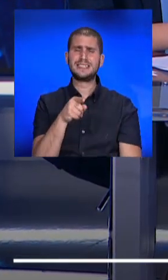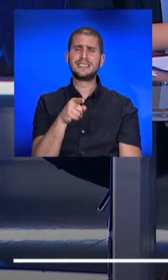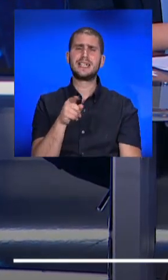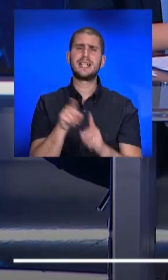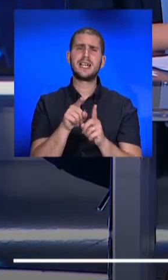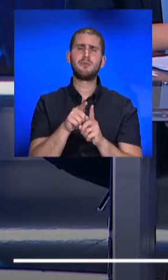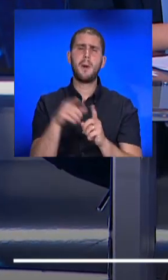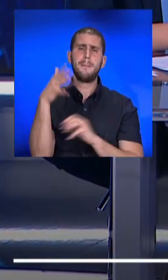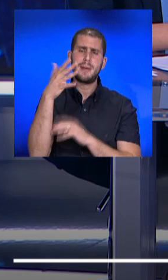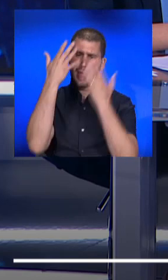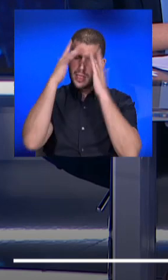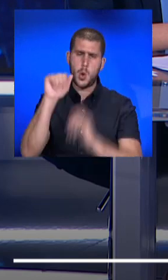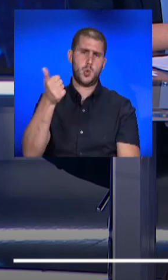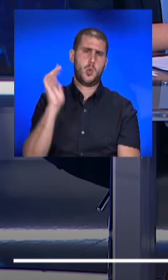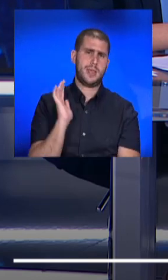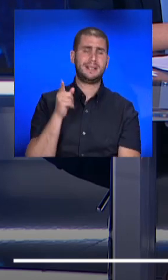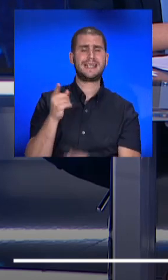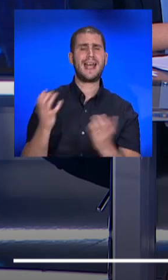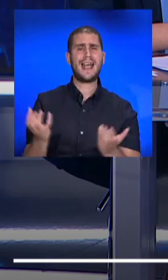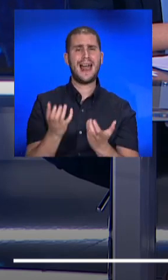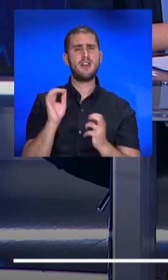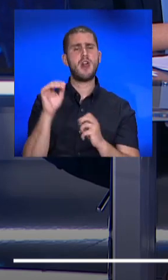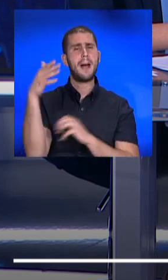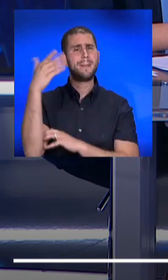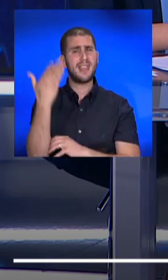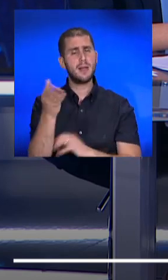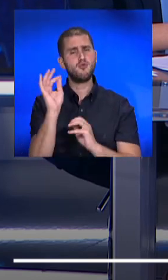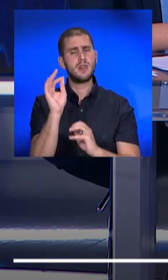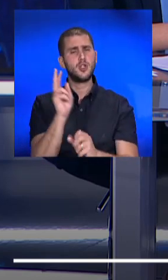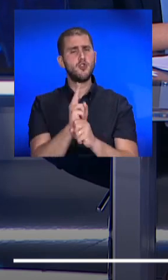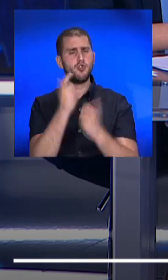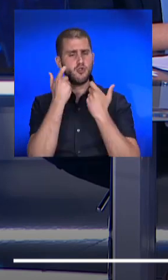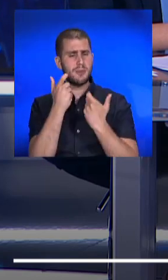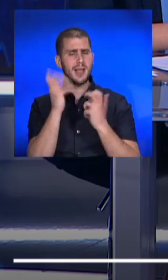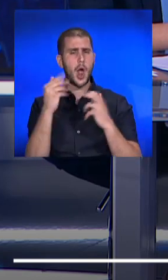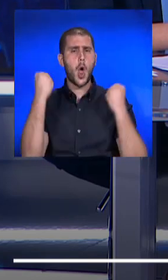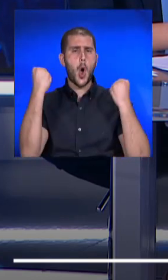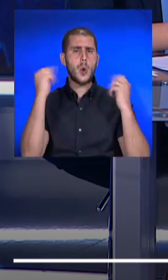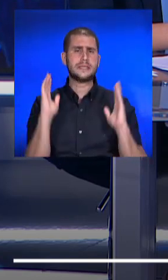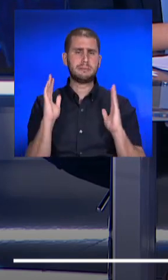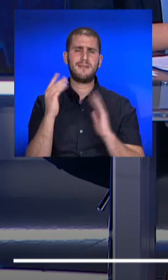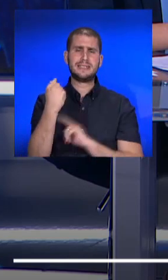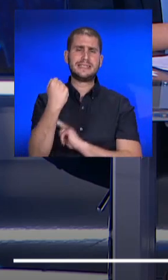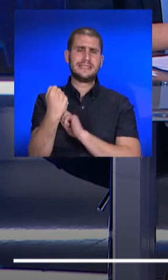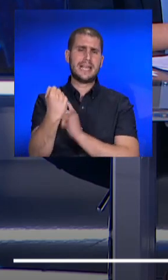המדינה קודם כל. היא כלי בידי המדינה כדי לשמור על עוצמתה ועל סמכותה.